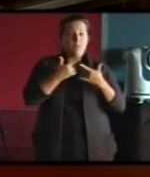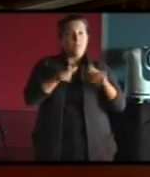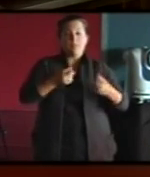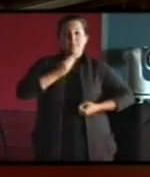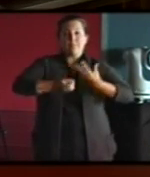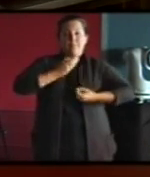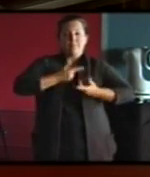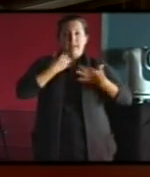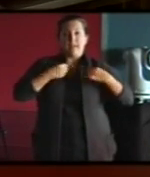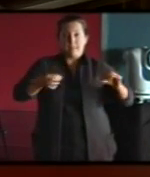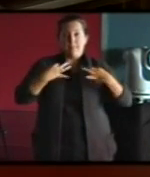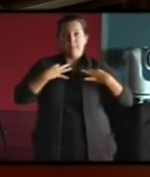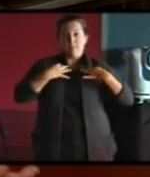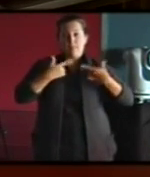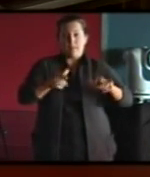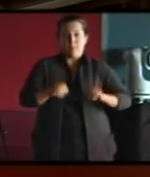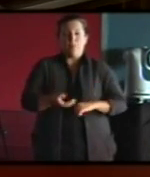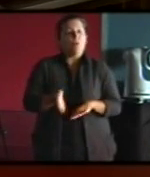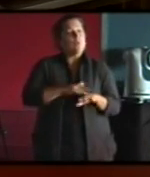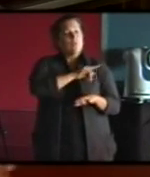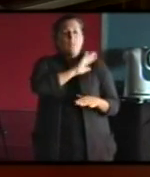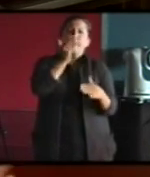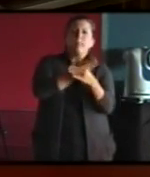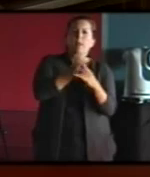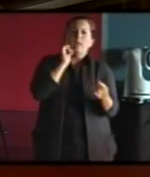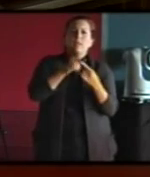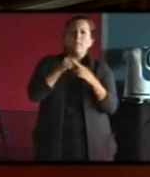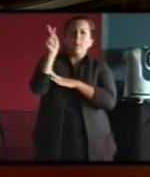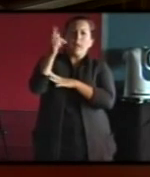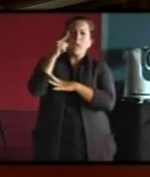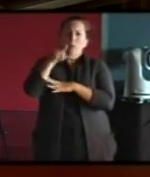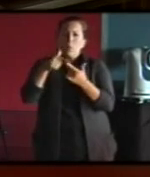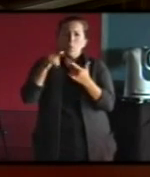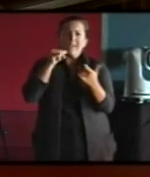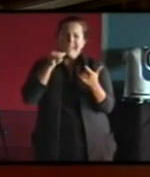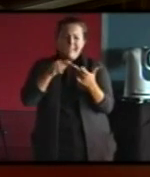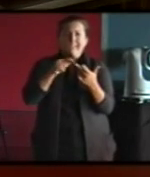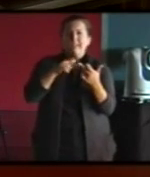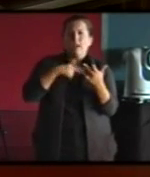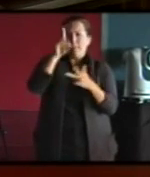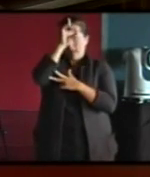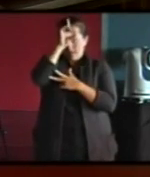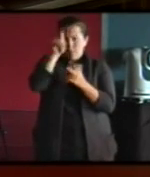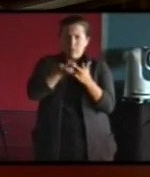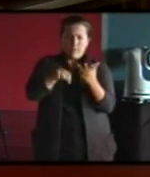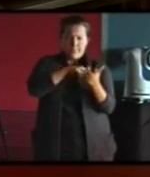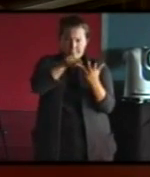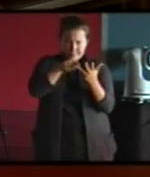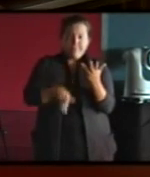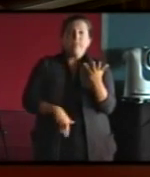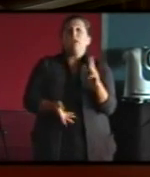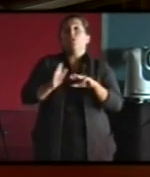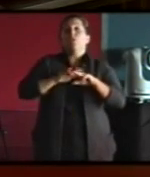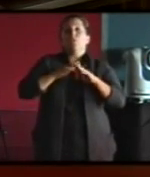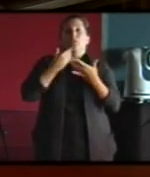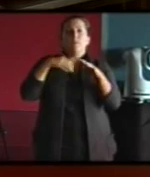liberté de parole. Vous intervenez plutôt sur des villes comme Paris, Lyon, en Italie, en Allemagne. Pour ce